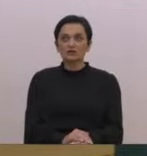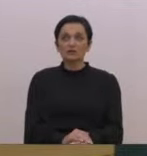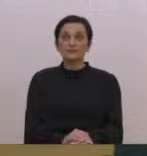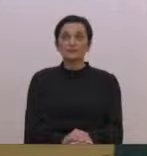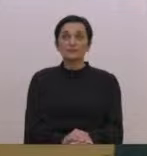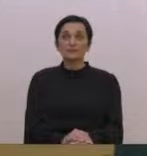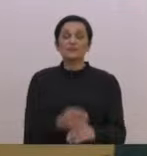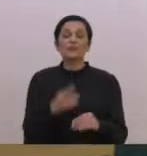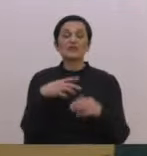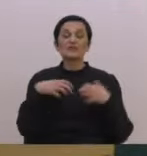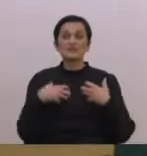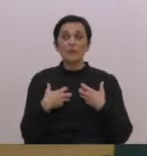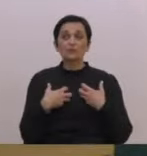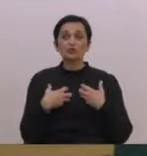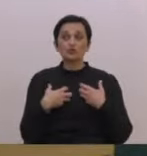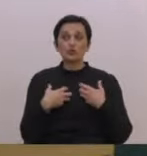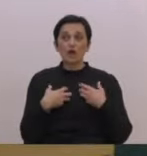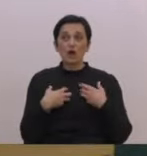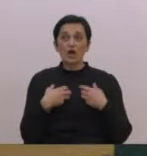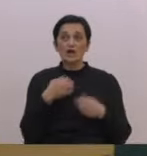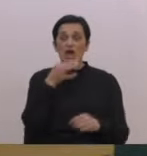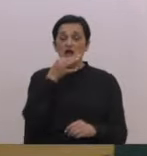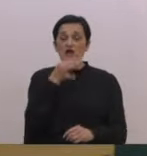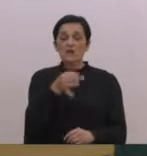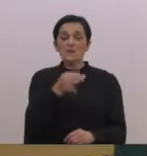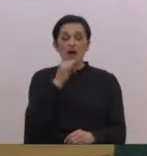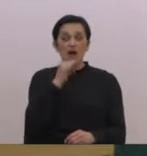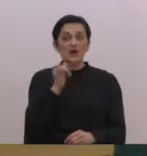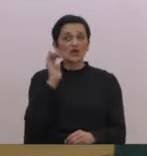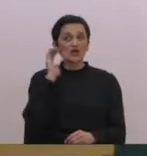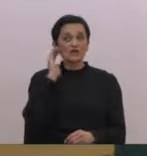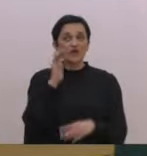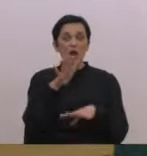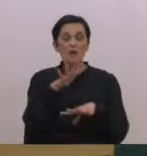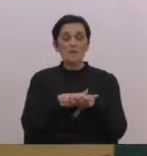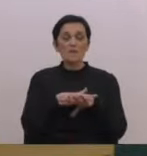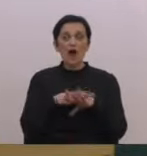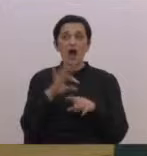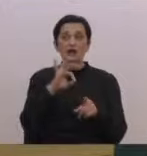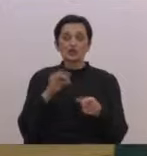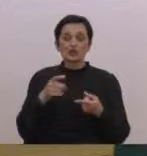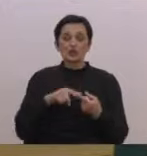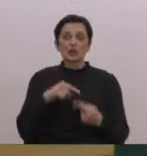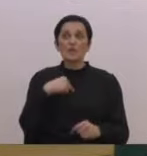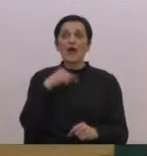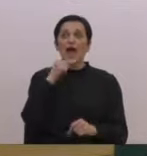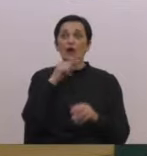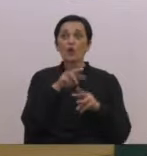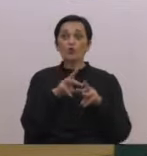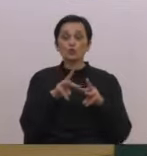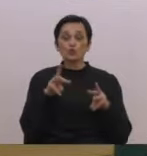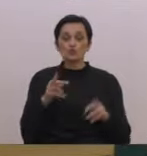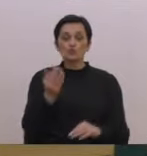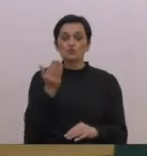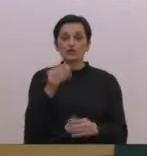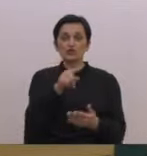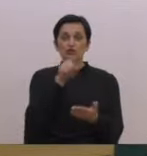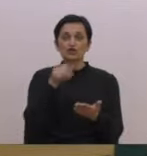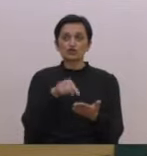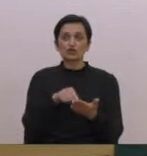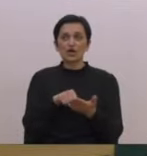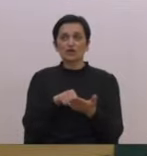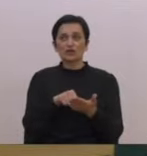Esegi, samțoharot. Pasul meu este să spun că banca este în decaușire, pentru că economicul ministru Tausu